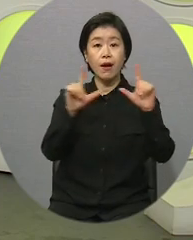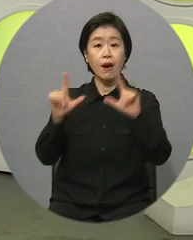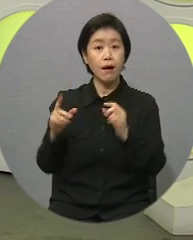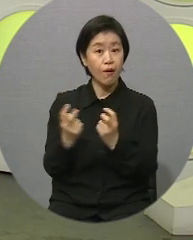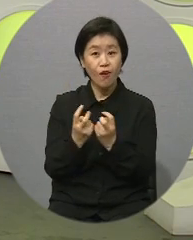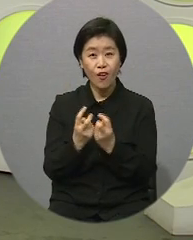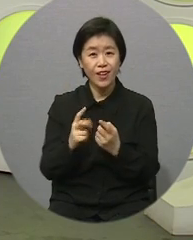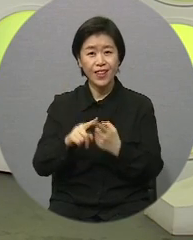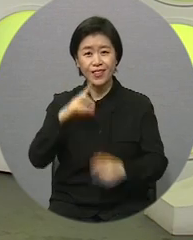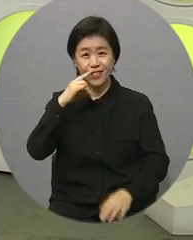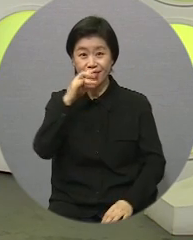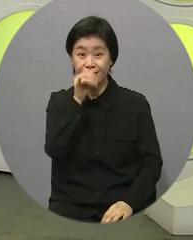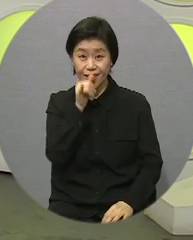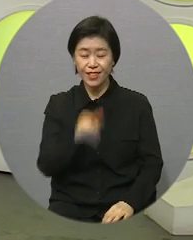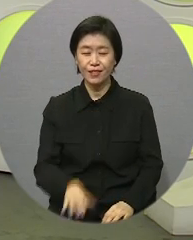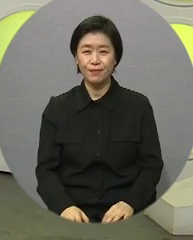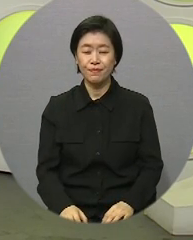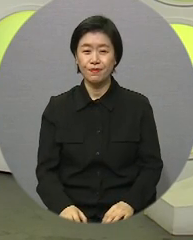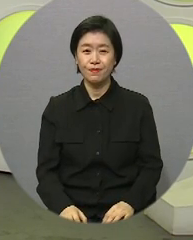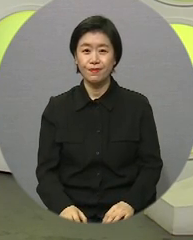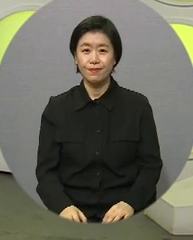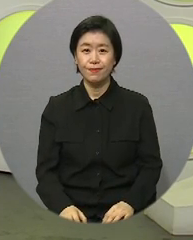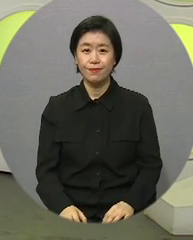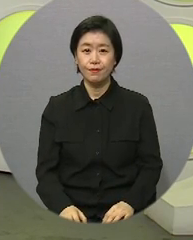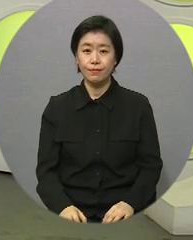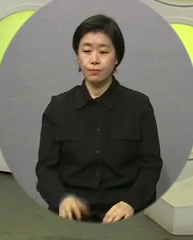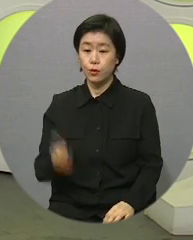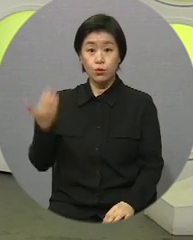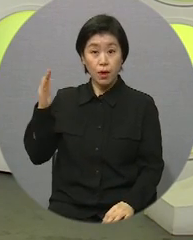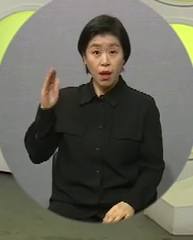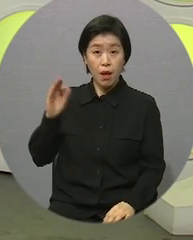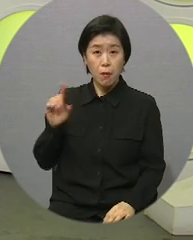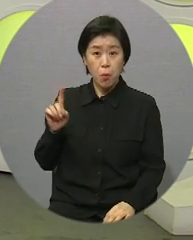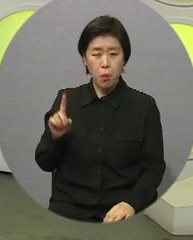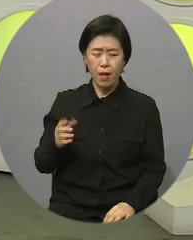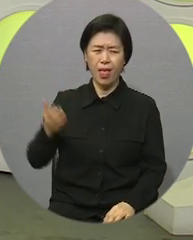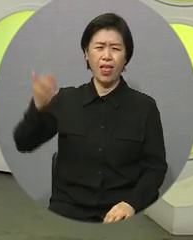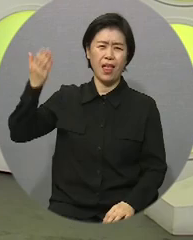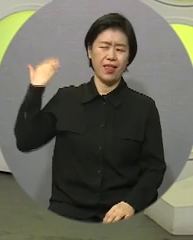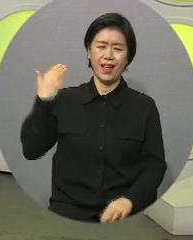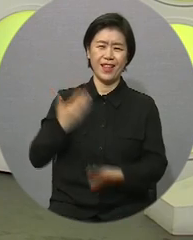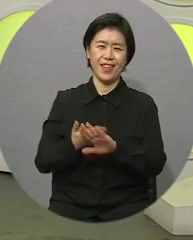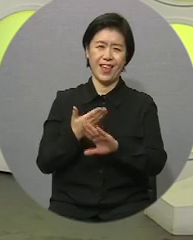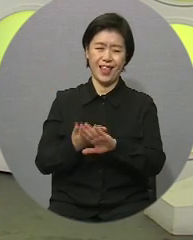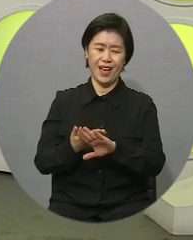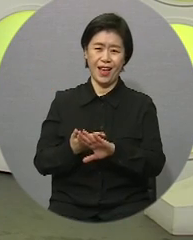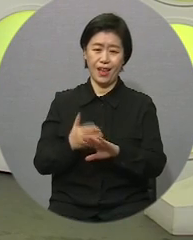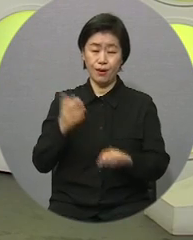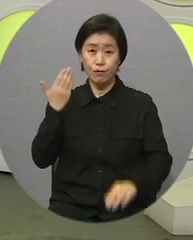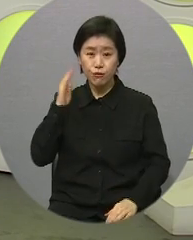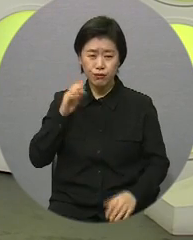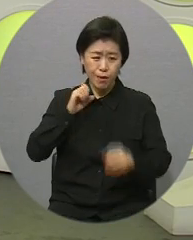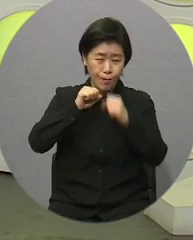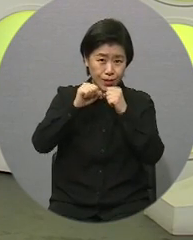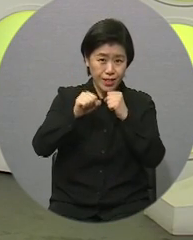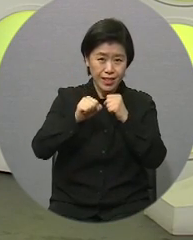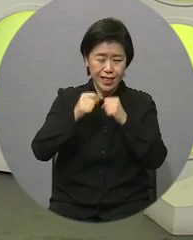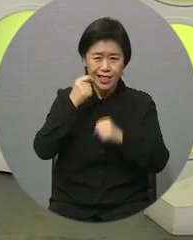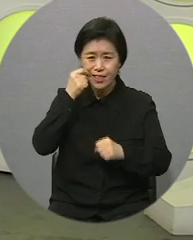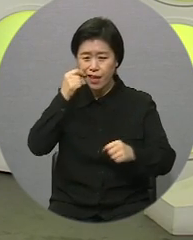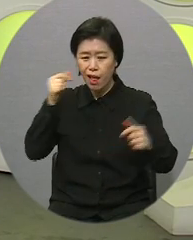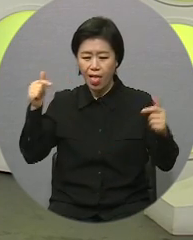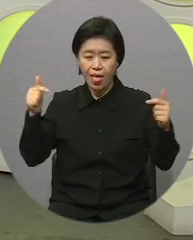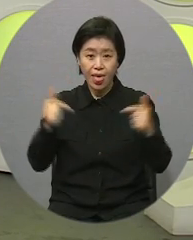지내고 계시는지 상당히 궁금합니다 요새는 뭐 옛날만큼 뭐 복싱이 인기는 없지만 그래도 이제